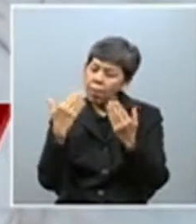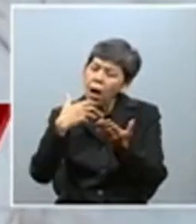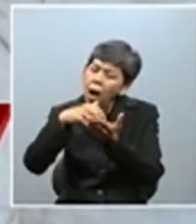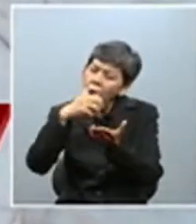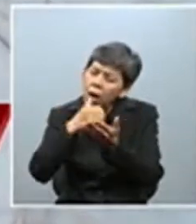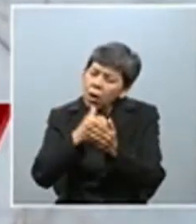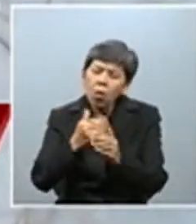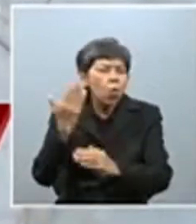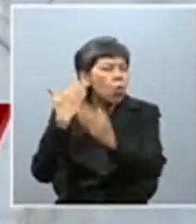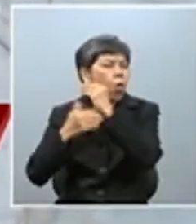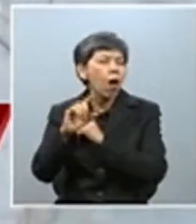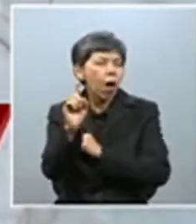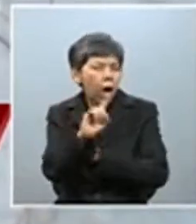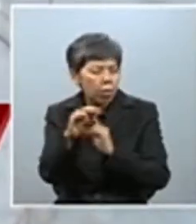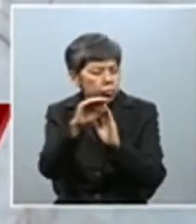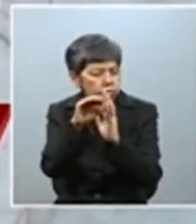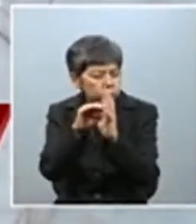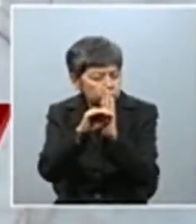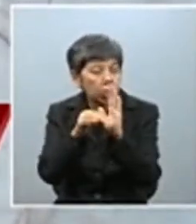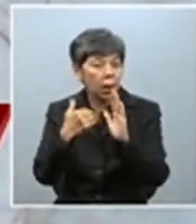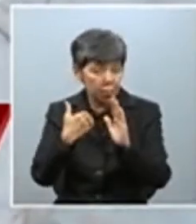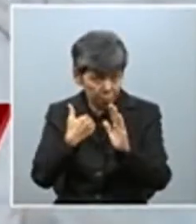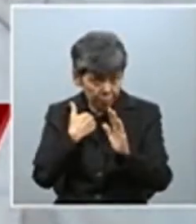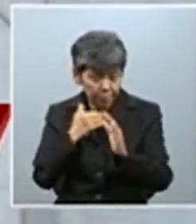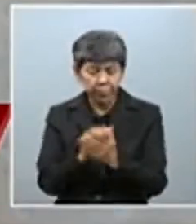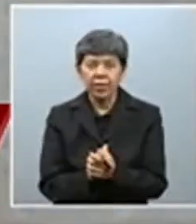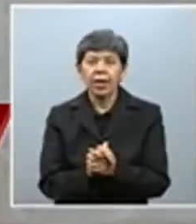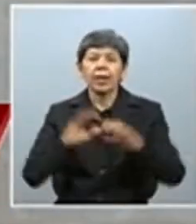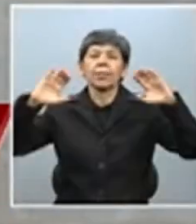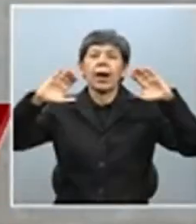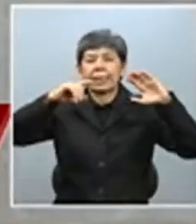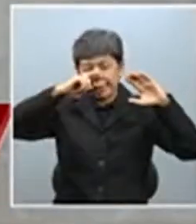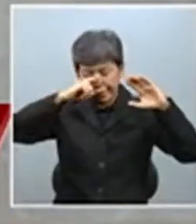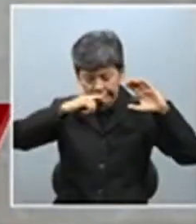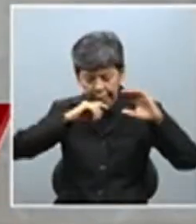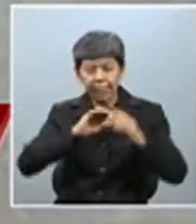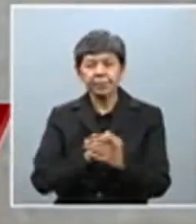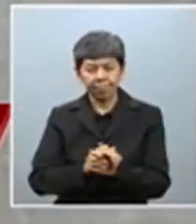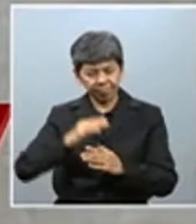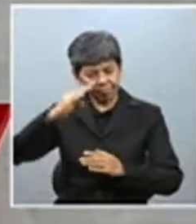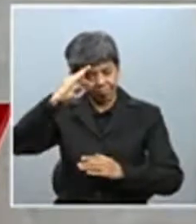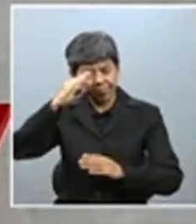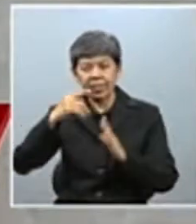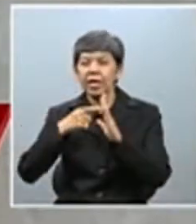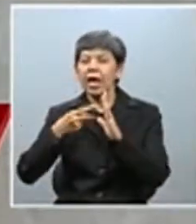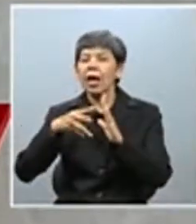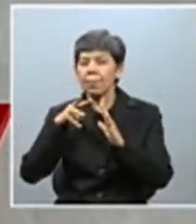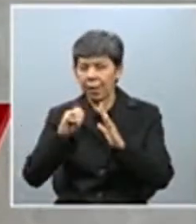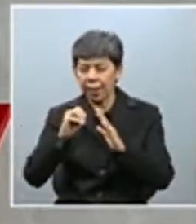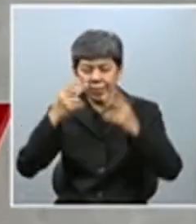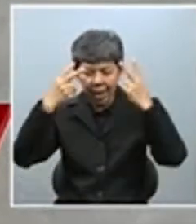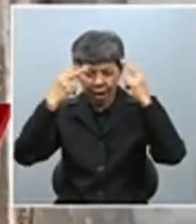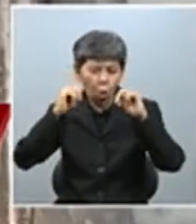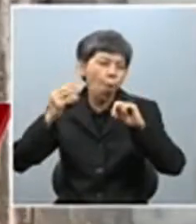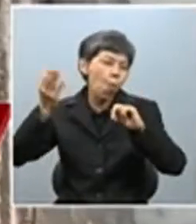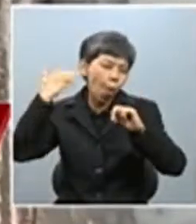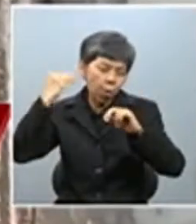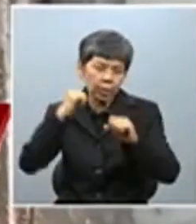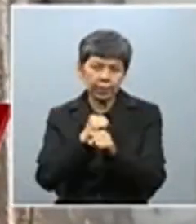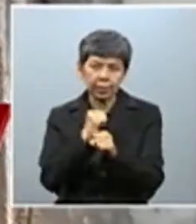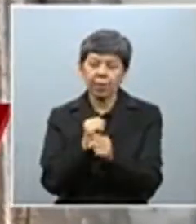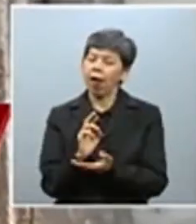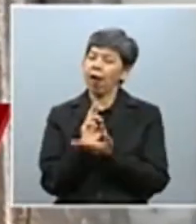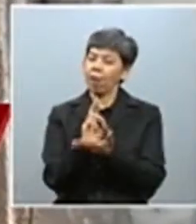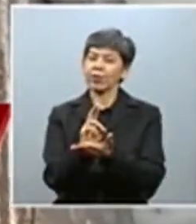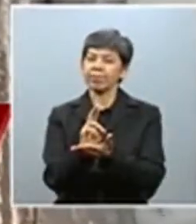ของอนุสาวรีย์ด้วยโดยมีข้อความว่ารัฐบาลไทยโดยพนาท่านพลเอกเปรมตินสุรานนท์นายกรัฐมนตรีมอบรางวั